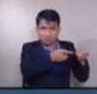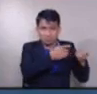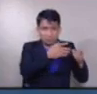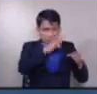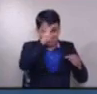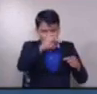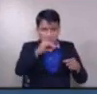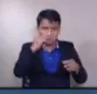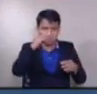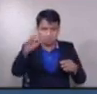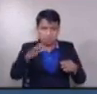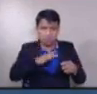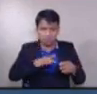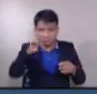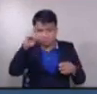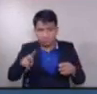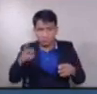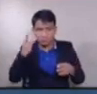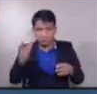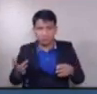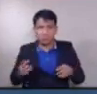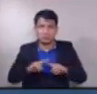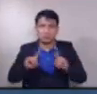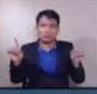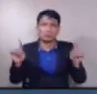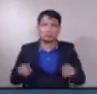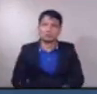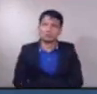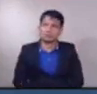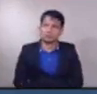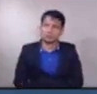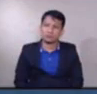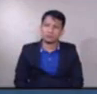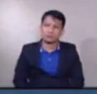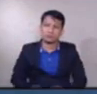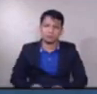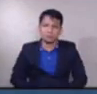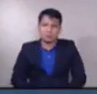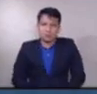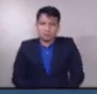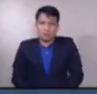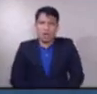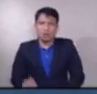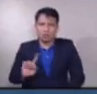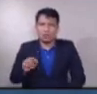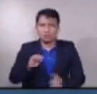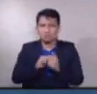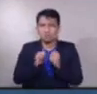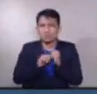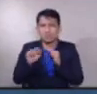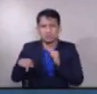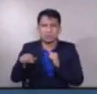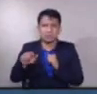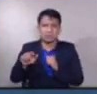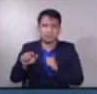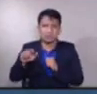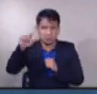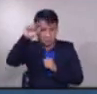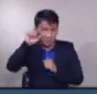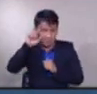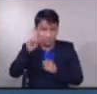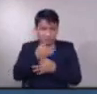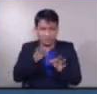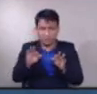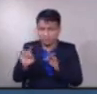woman, lesbian, gay. Ibang issue naman din 'yon. Kasi 'yun ang kaya nga tinatanong anong pakahulugan ng